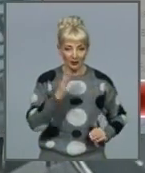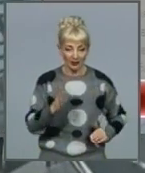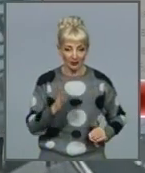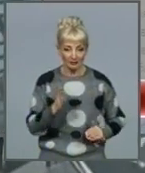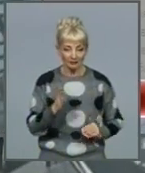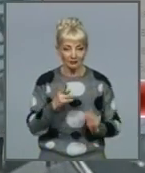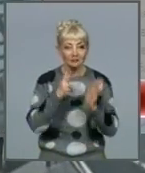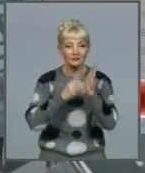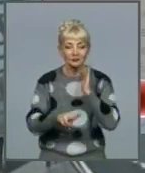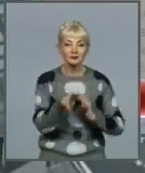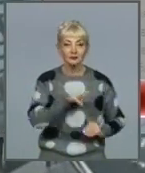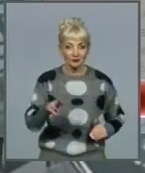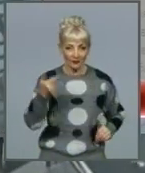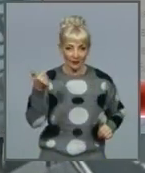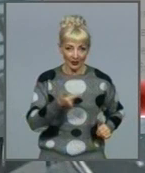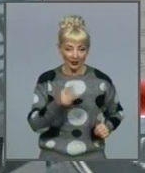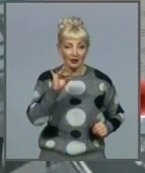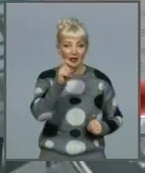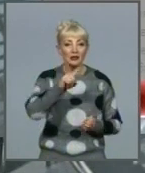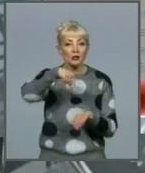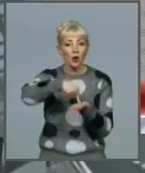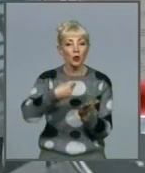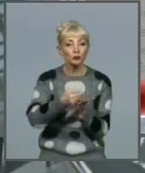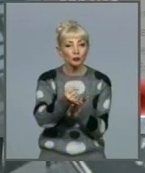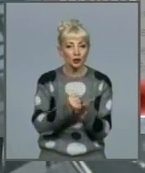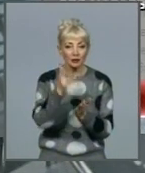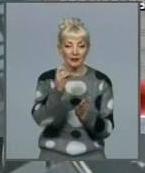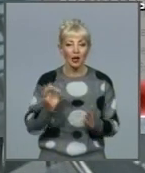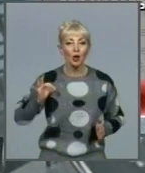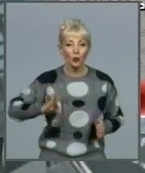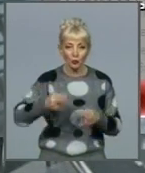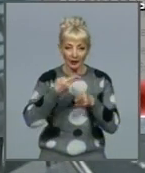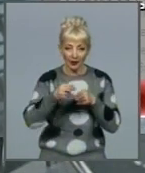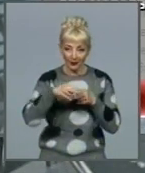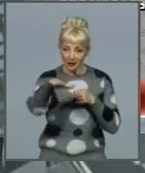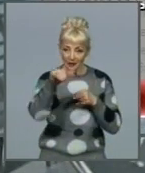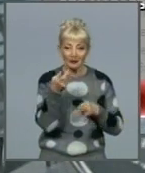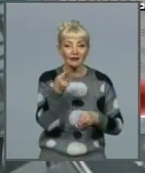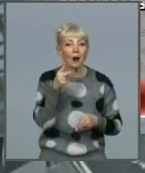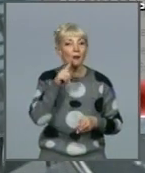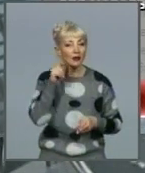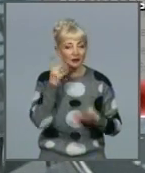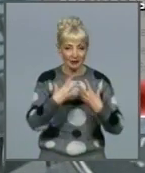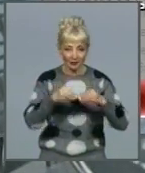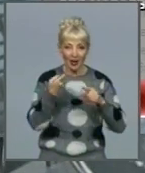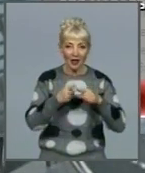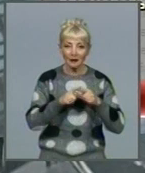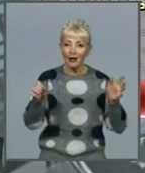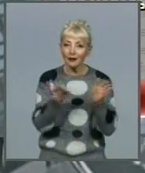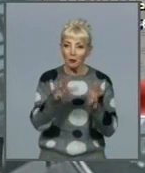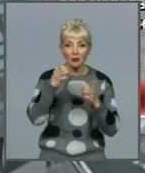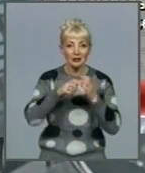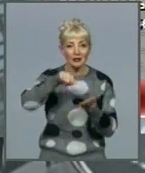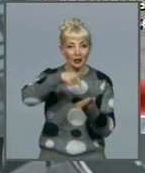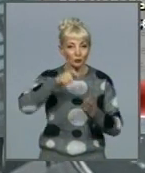70 миллионов гривен из городского бюджета на льготные кредиты для молодых семей. Это абсолютный рекорд среди городов Украины. Семья с